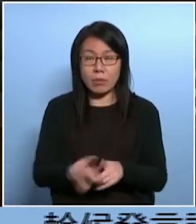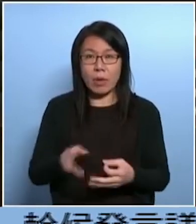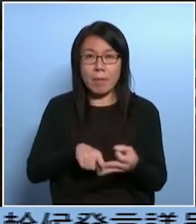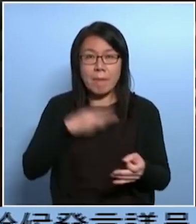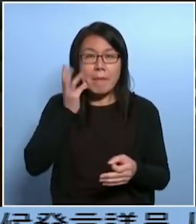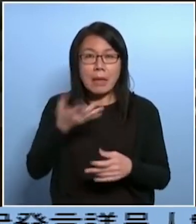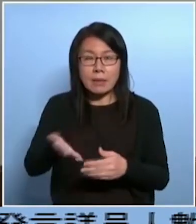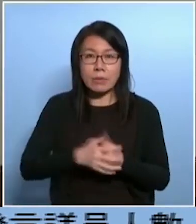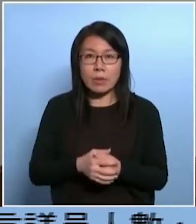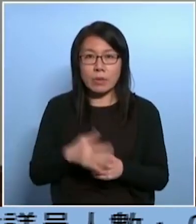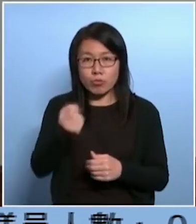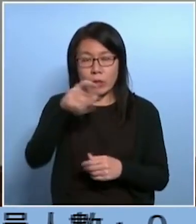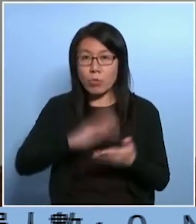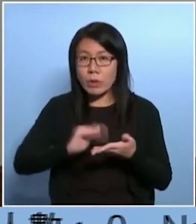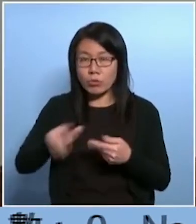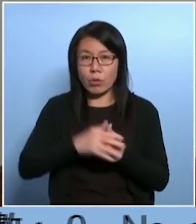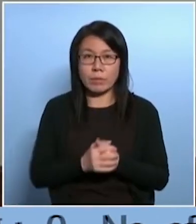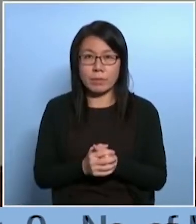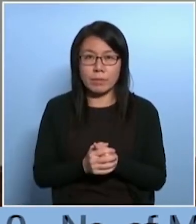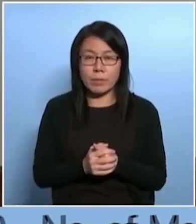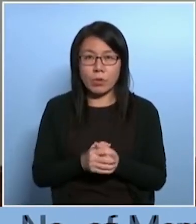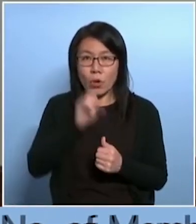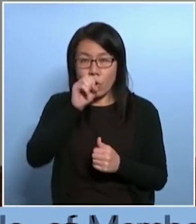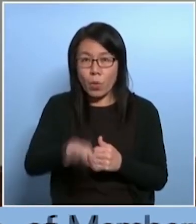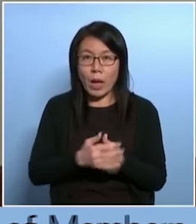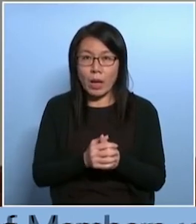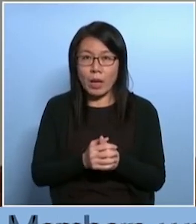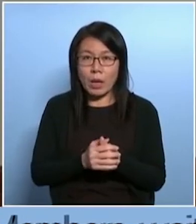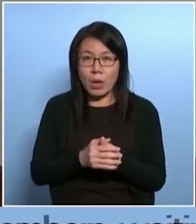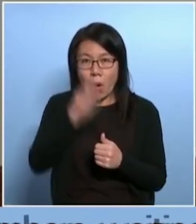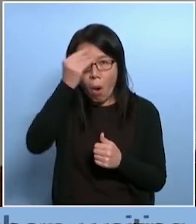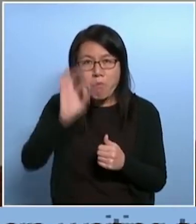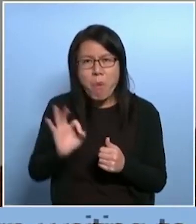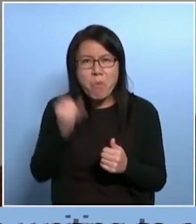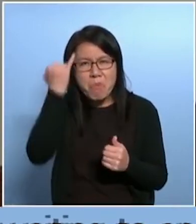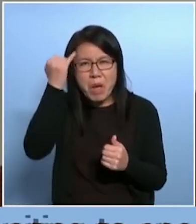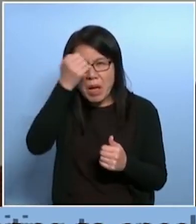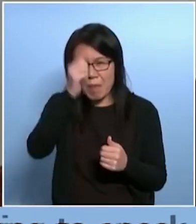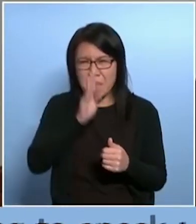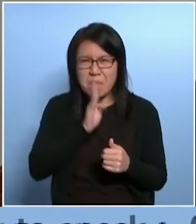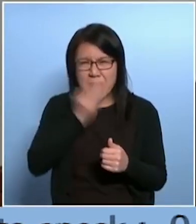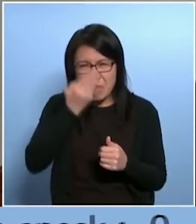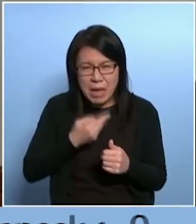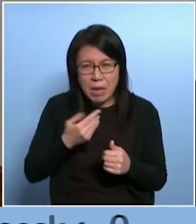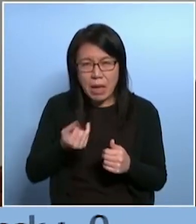娟議員， 主席，這個很清楚了，他說的沒有學識這句算不算是冒犯啊？